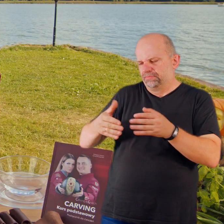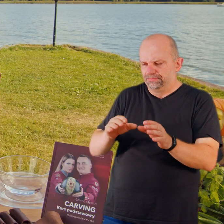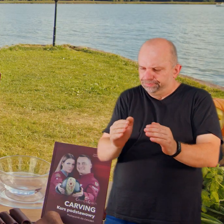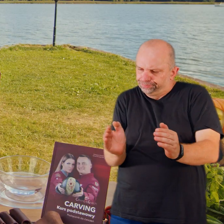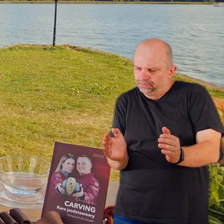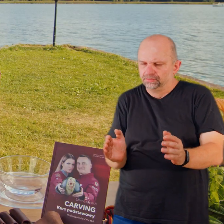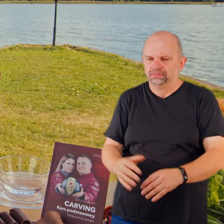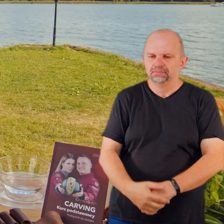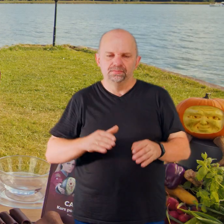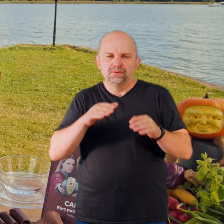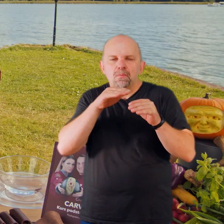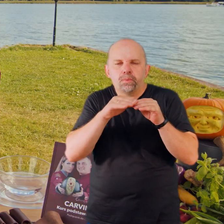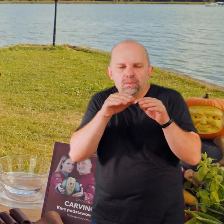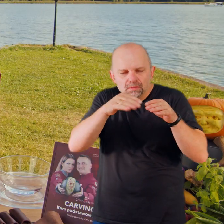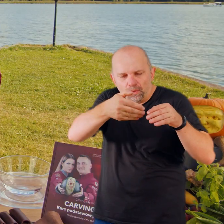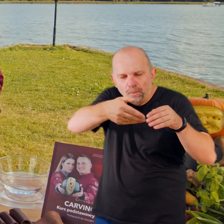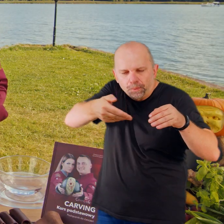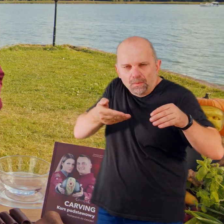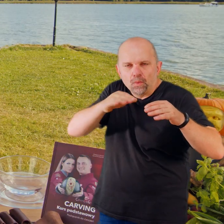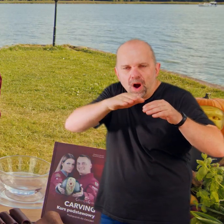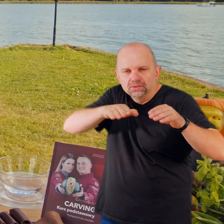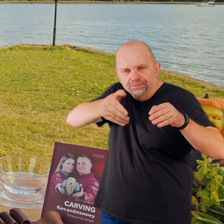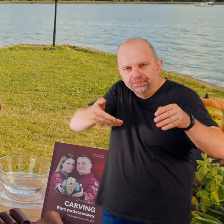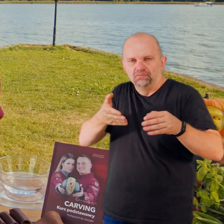i w tych miejscach będą właśnie nasze liście róży.